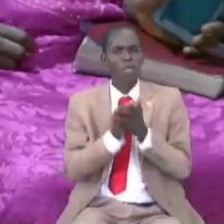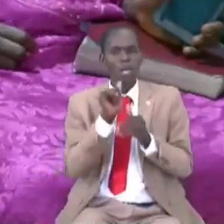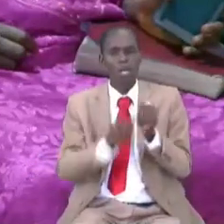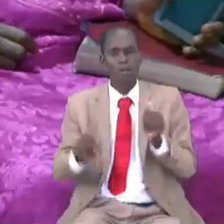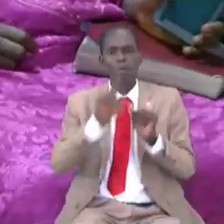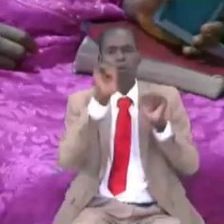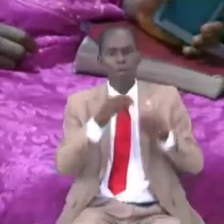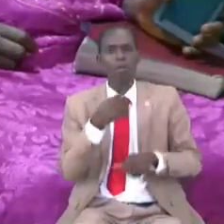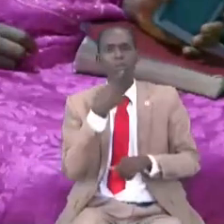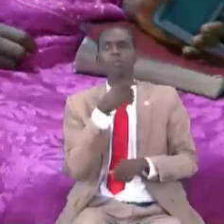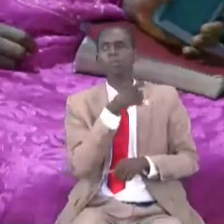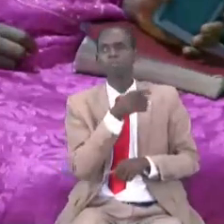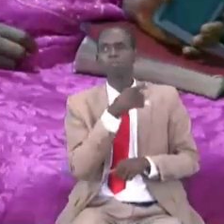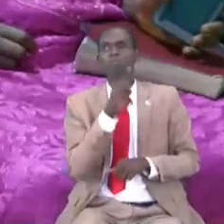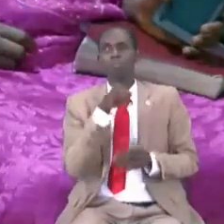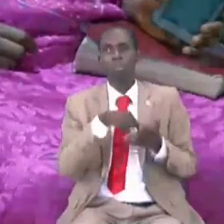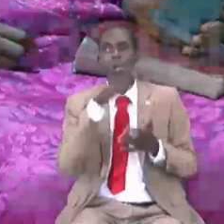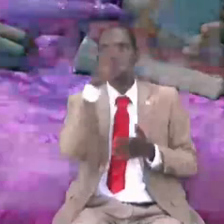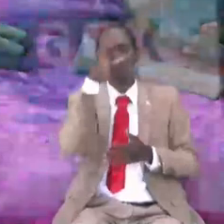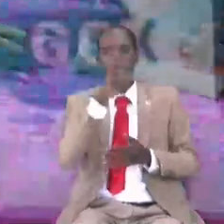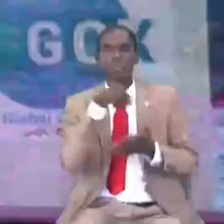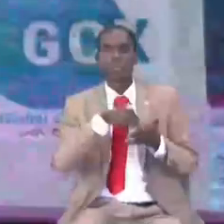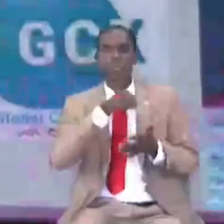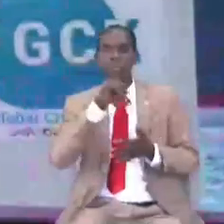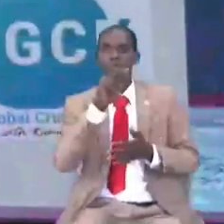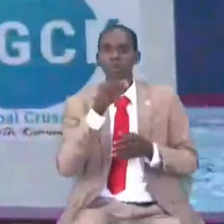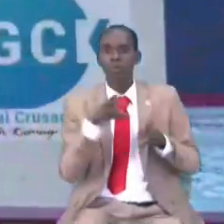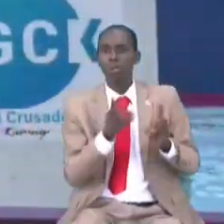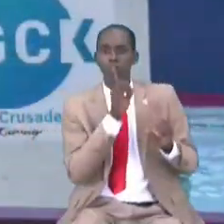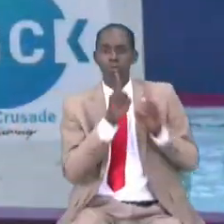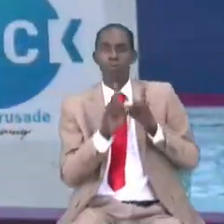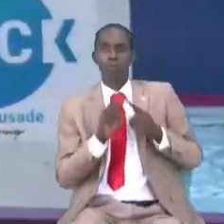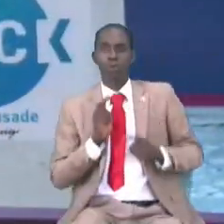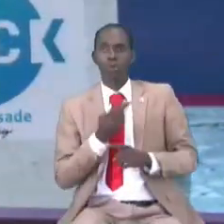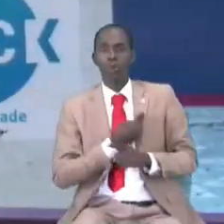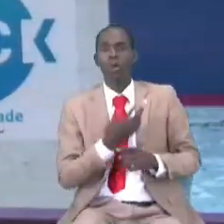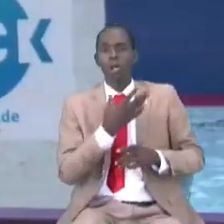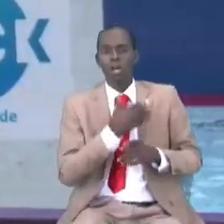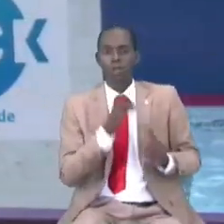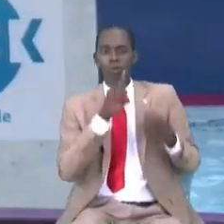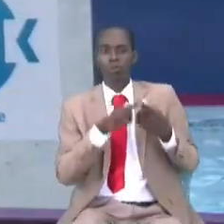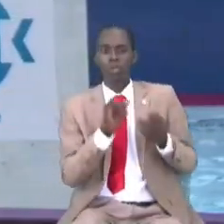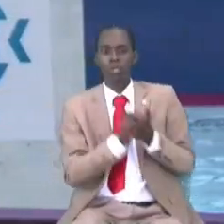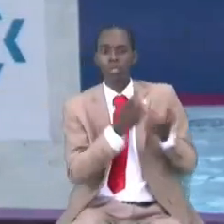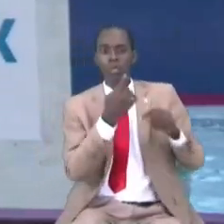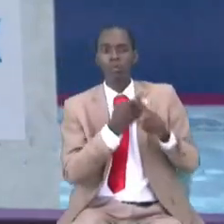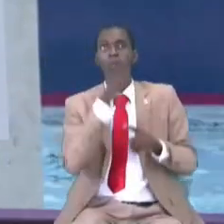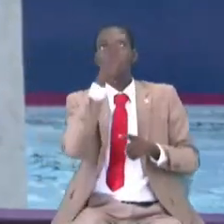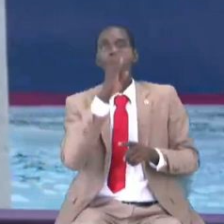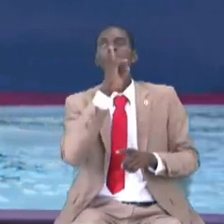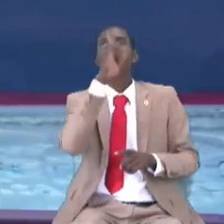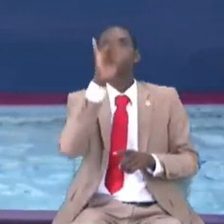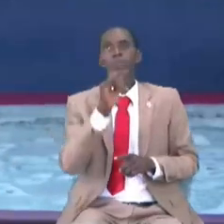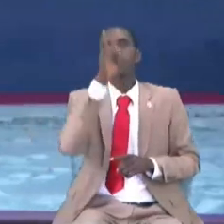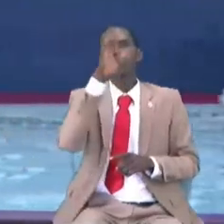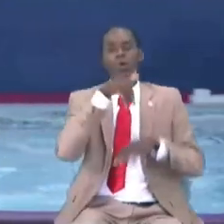tel qu'il est en train de parler là, et qu'il prétend vient de Dieu, Dieu l'a vraiment envoyé. Ils crurent à Dieu